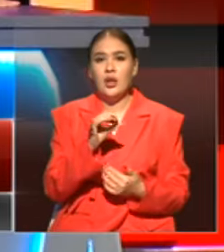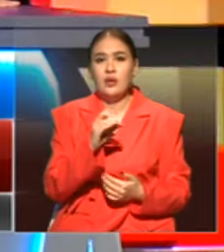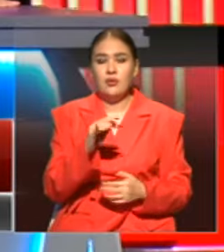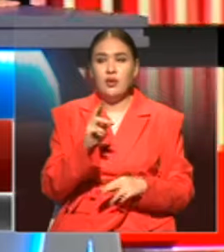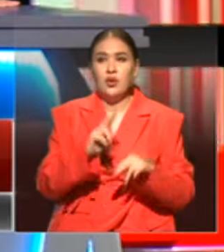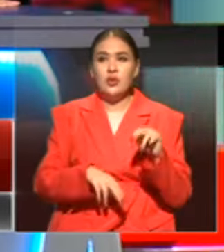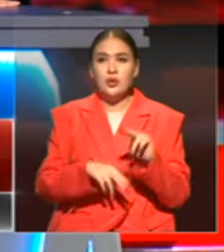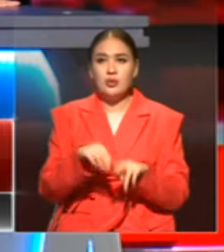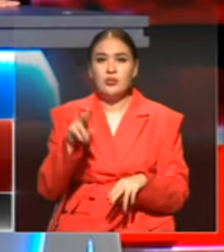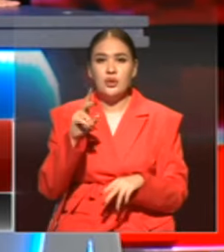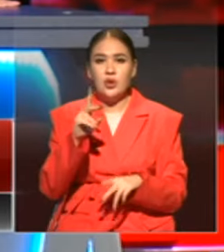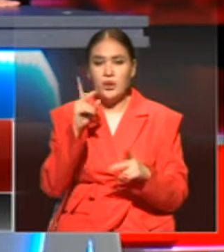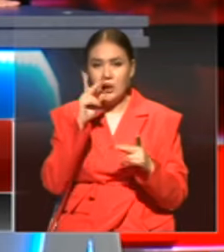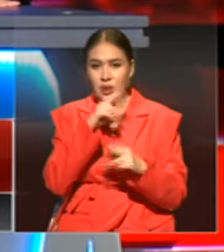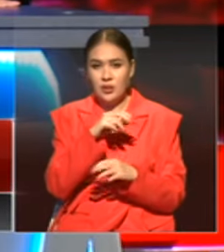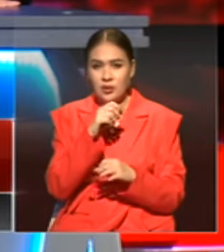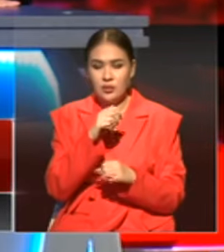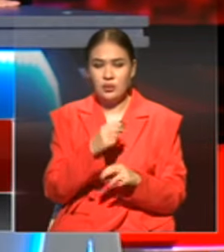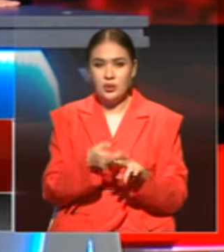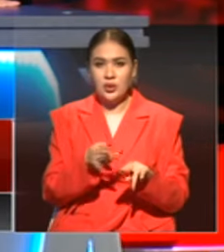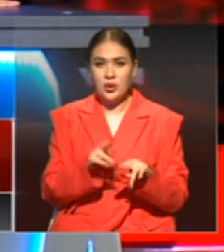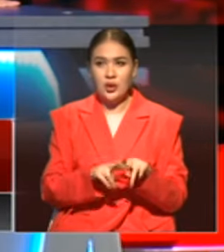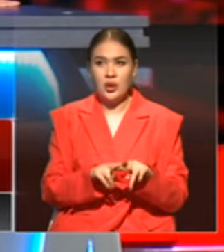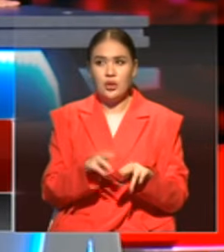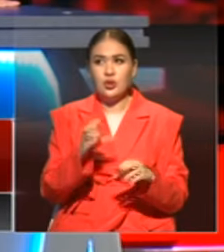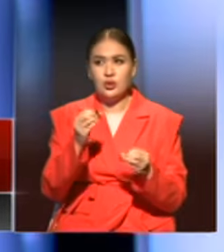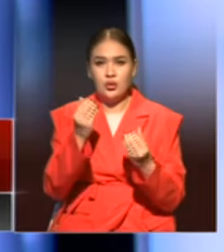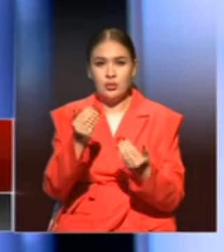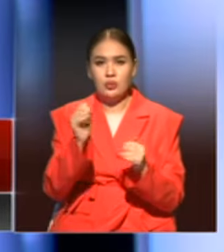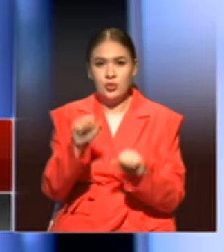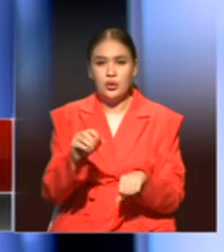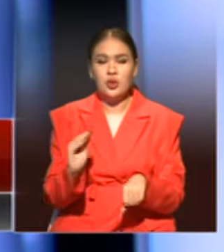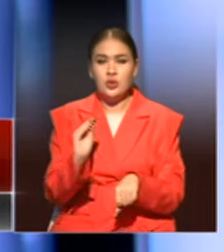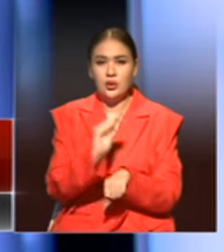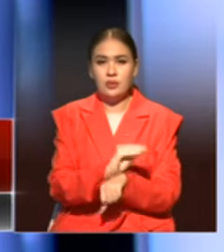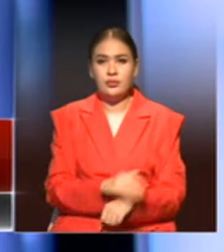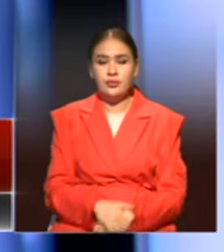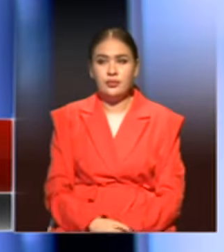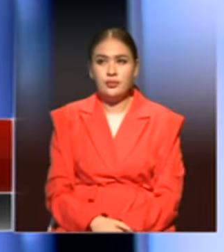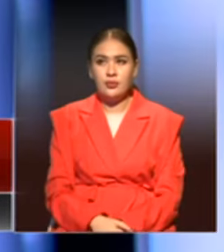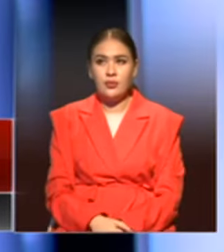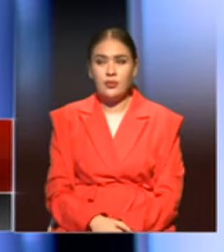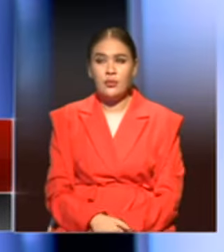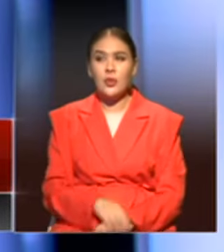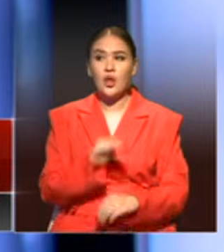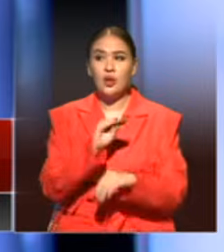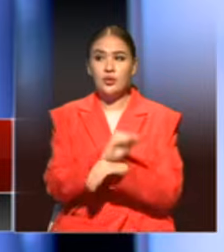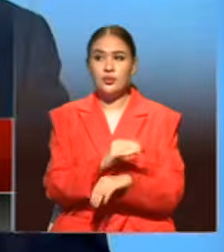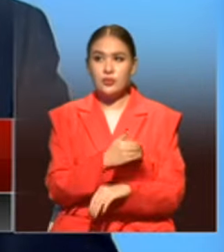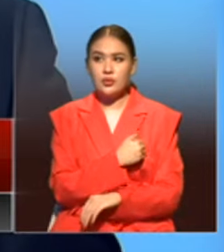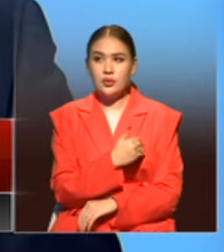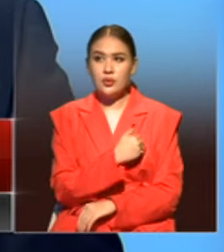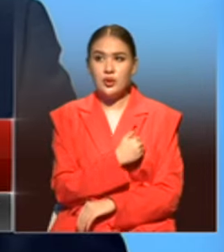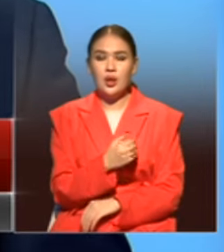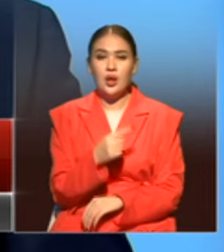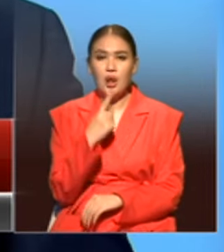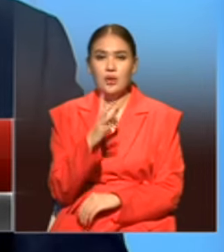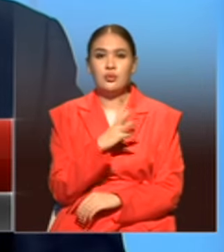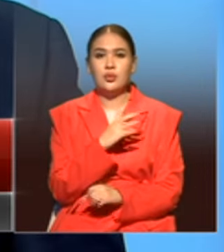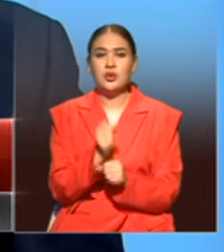жүргізеді дегенде әріптесім Абылай Мырза қосымша қосып кетеді. Толықтырып жіберейін, өңдеу жаңағы өртеу деп айтып